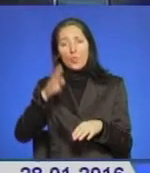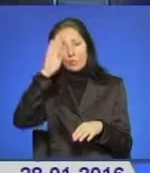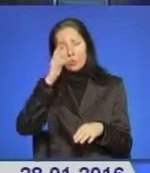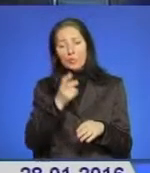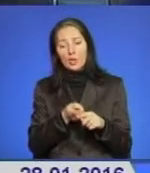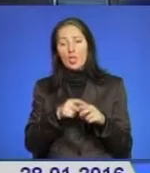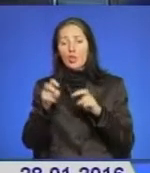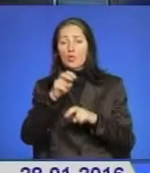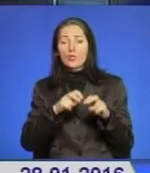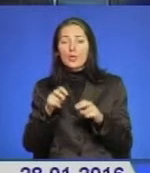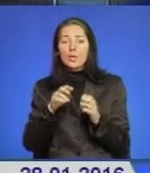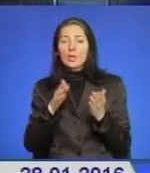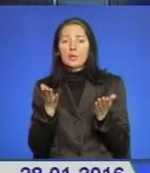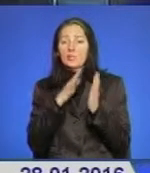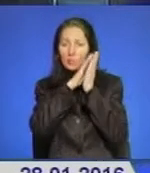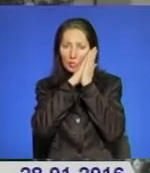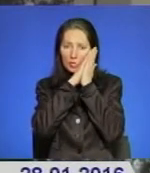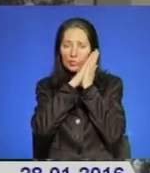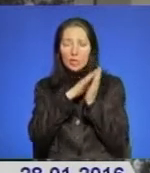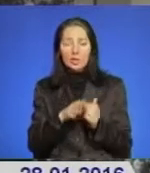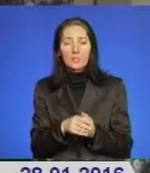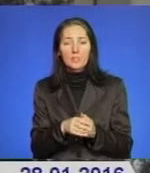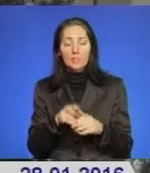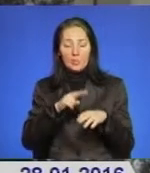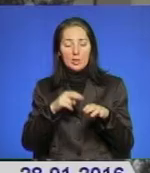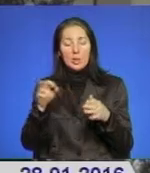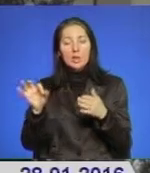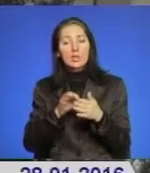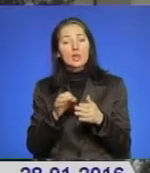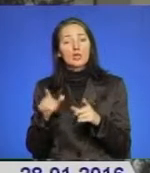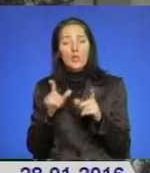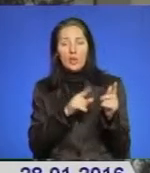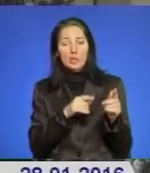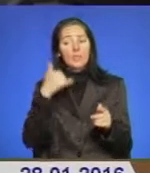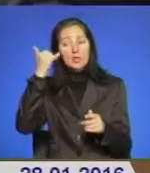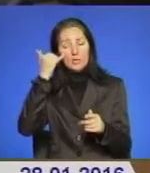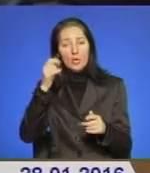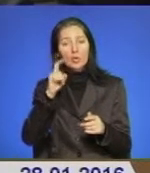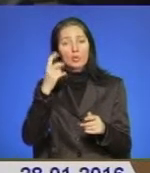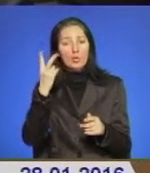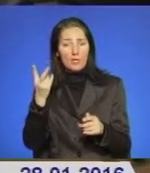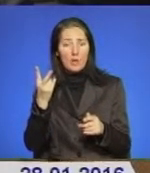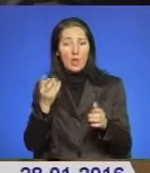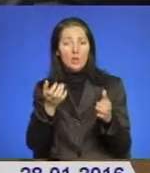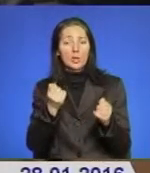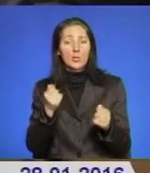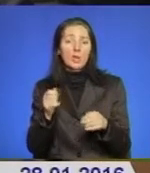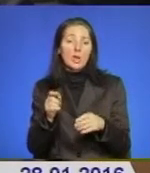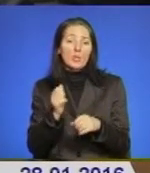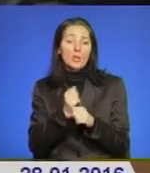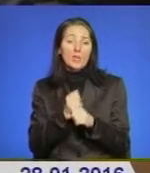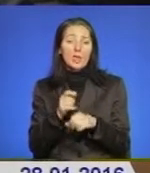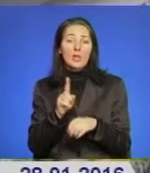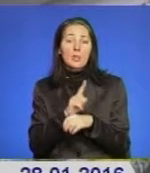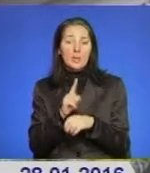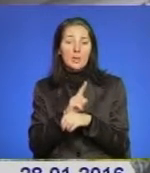Поліцейські одразу виїхали на виклик. Дзвінок на лінію 102 надійшов до працівників Тернопільського відділу поліції від